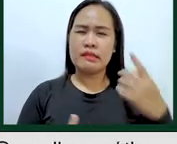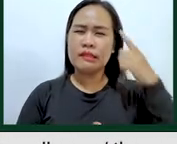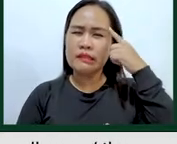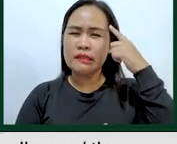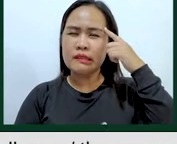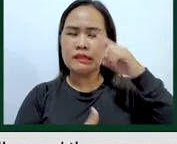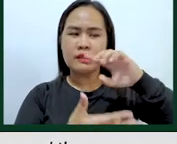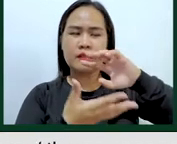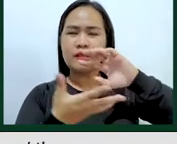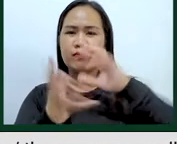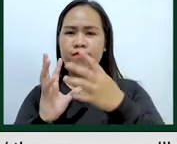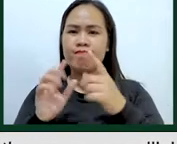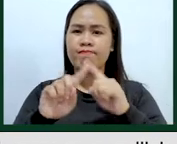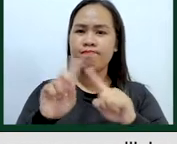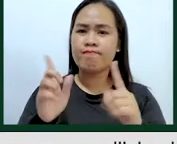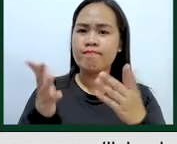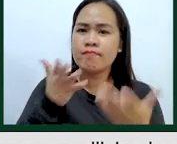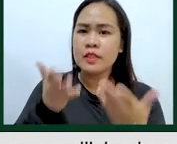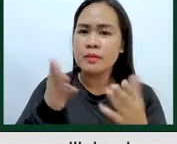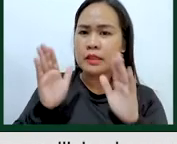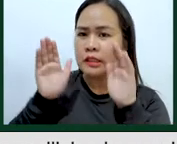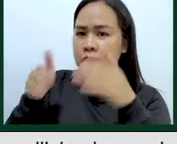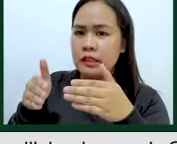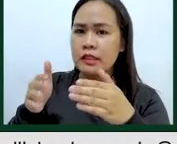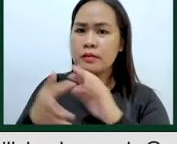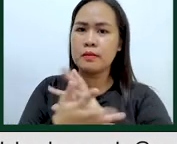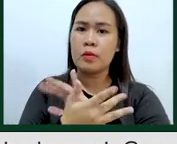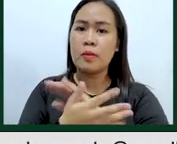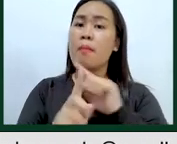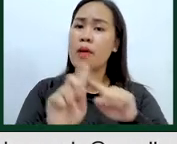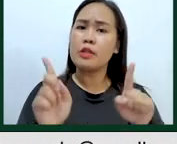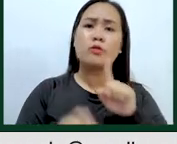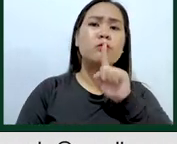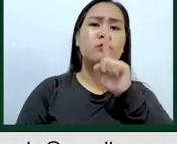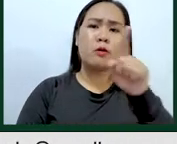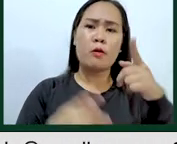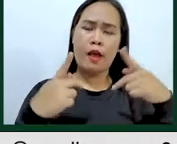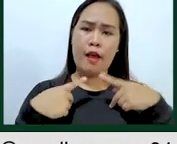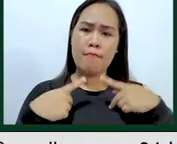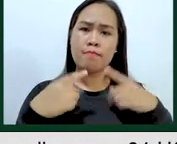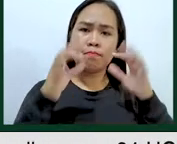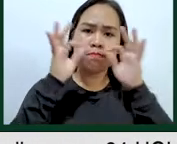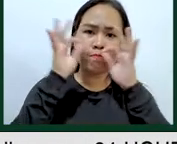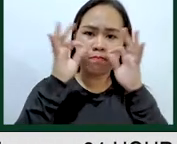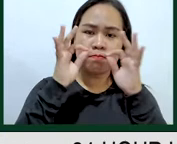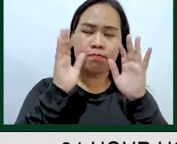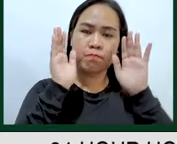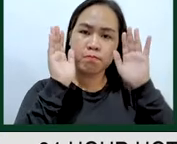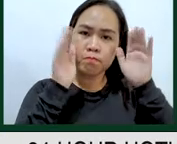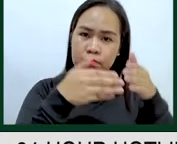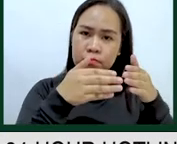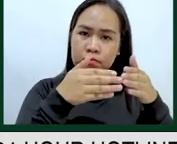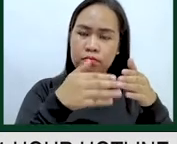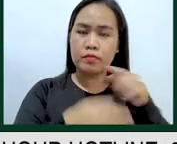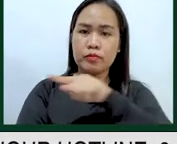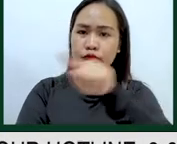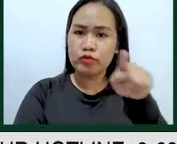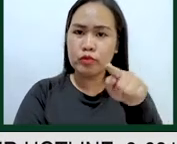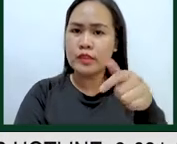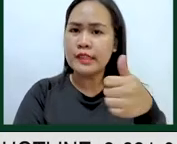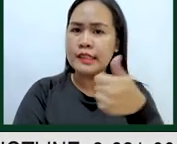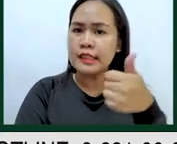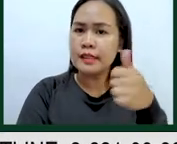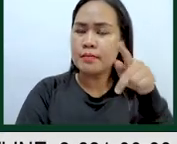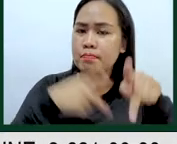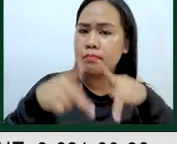to. Sa mga may kalokohan dyan, no, tumigil-tigil na kayo, no, at baka may matsyempohan namin kayo. And true enough, no, may